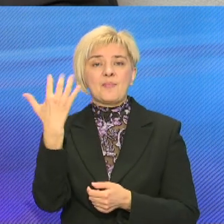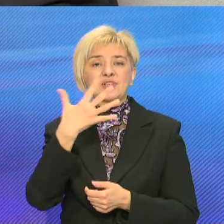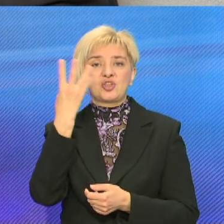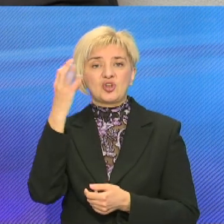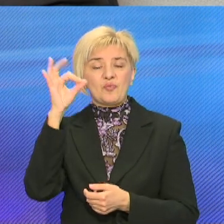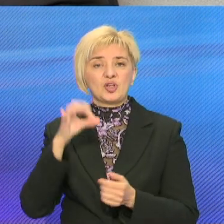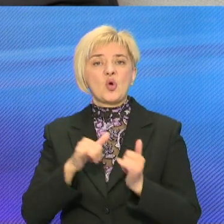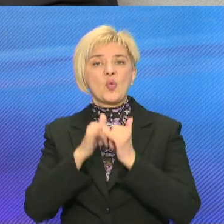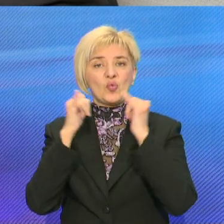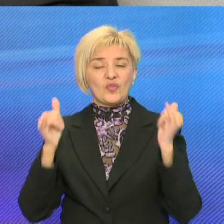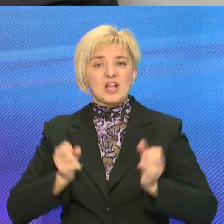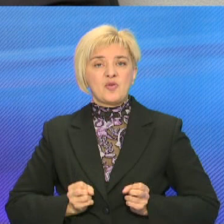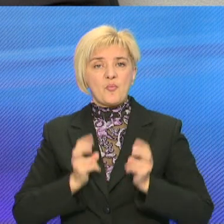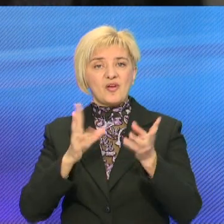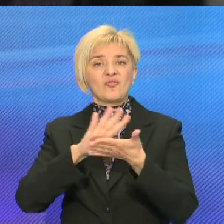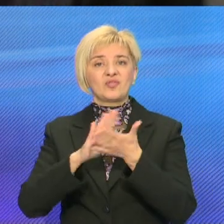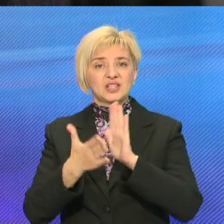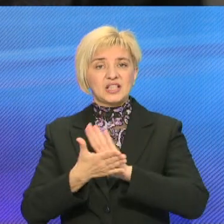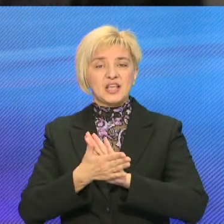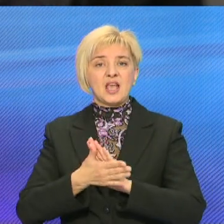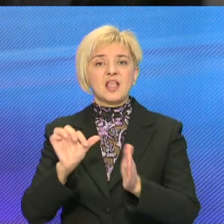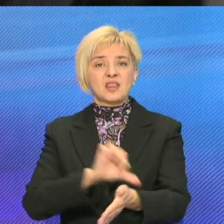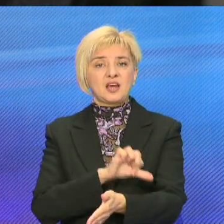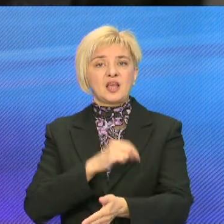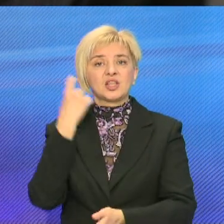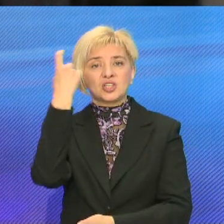злачынстваў, здзейсненых у стане наркатычнага ап'янення.